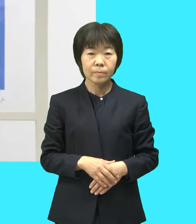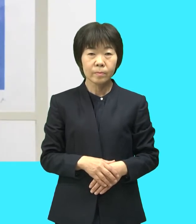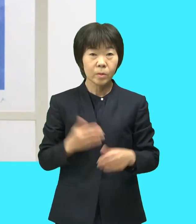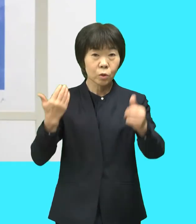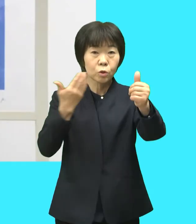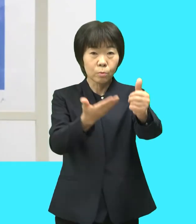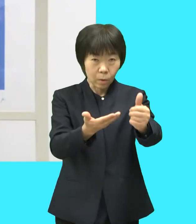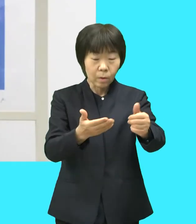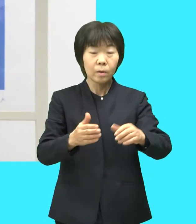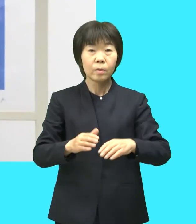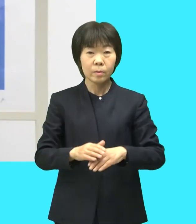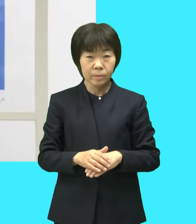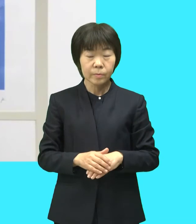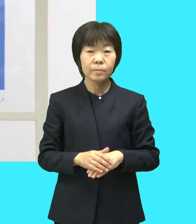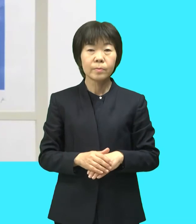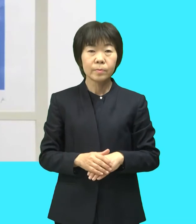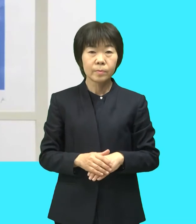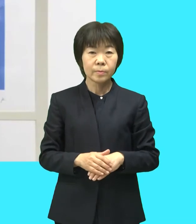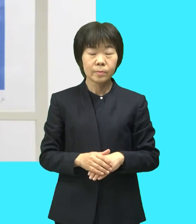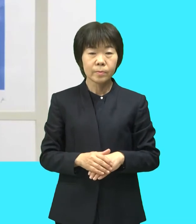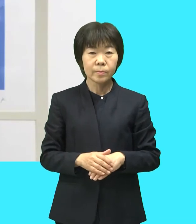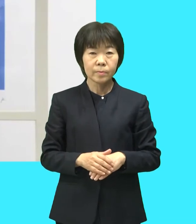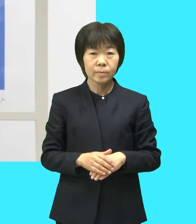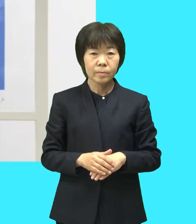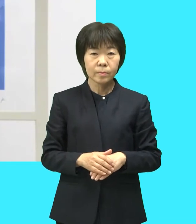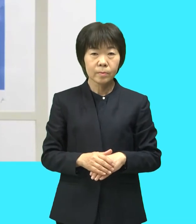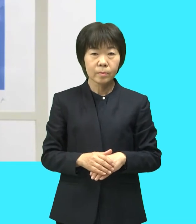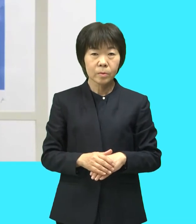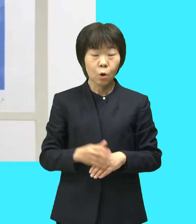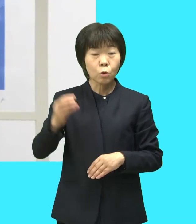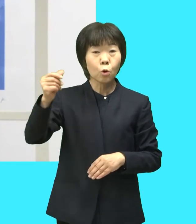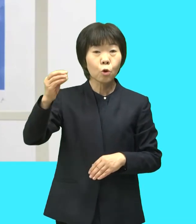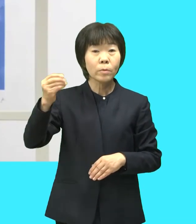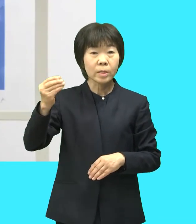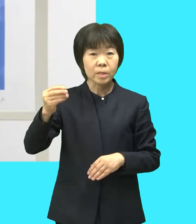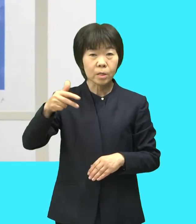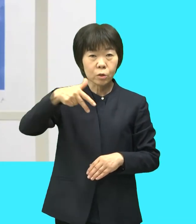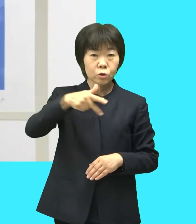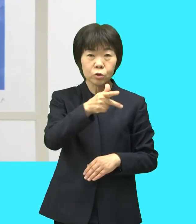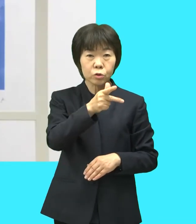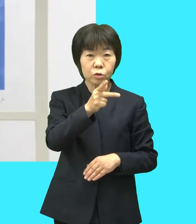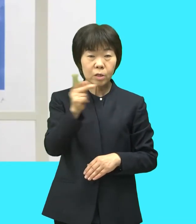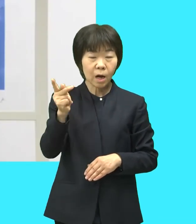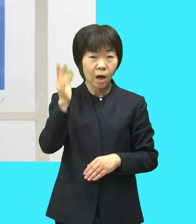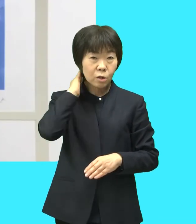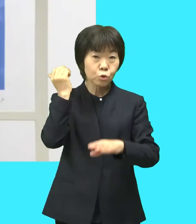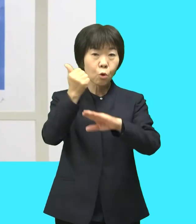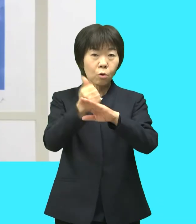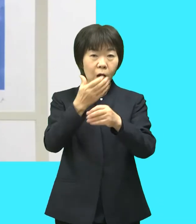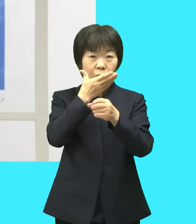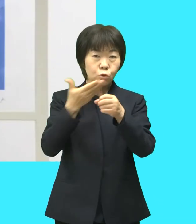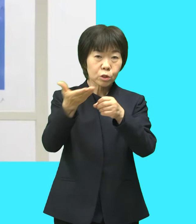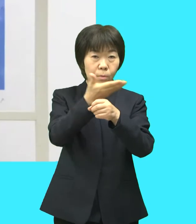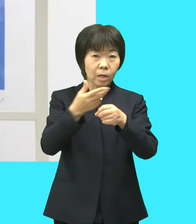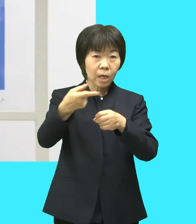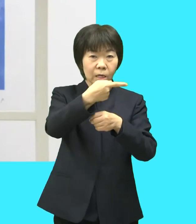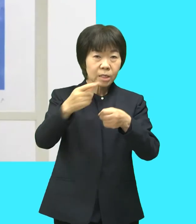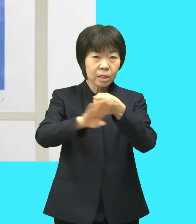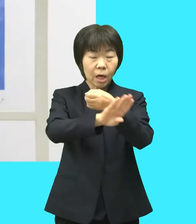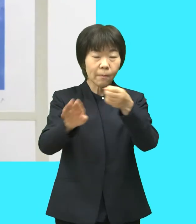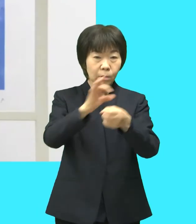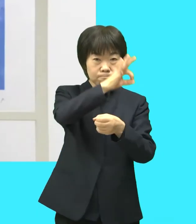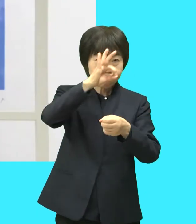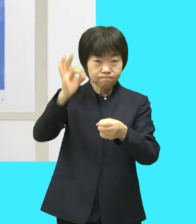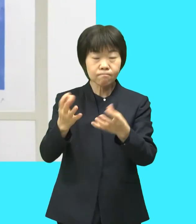じゃあ、 窓 は前から3列、 共同通信。共同通信、高田と申します。 よろしくお願いします。 あの土曜日に菅首相が、はい、福島第一原発などを視察